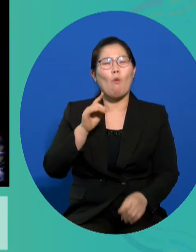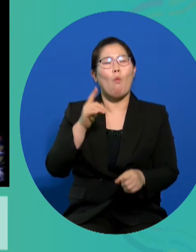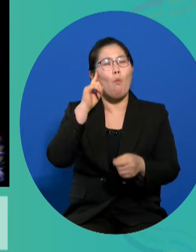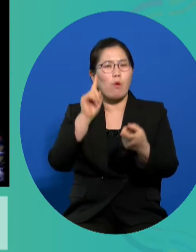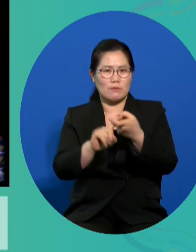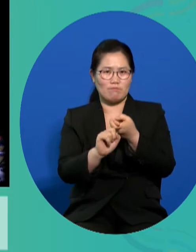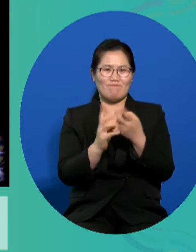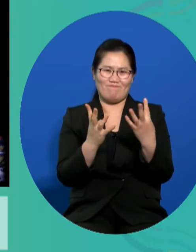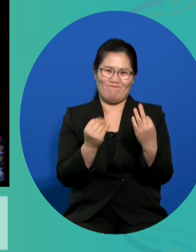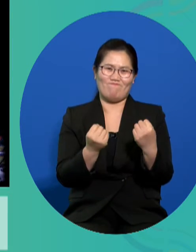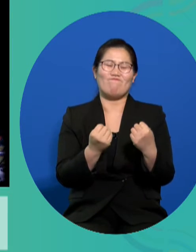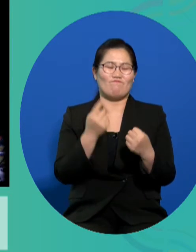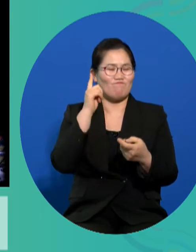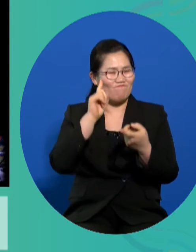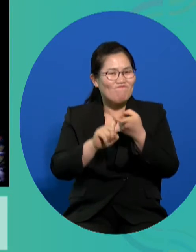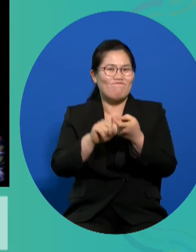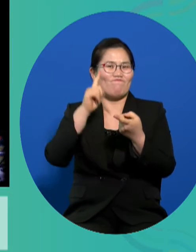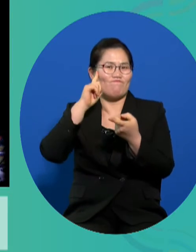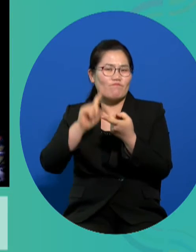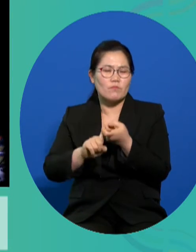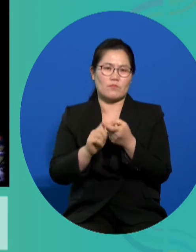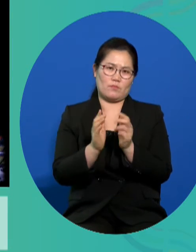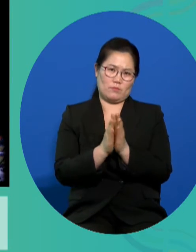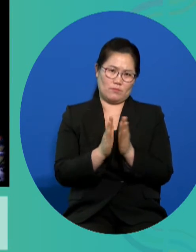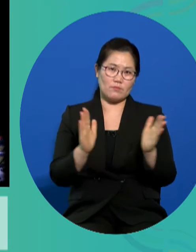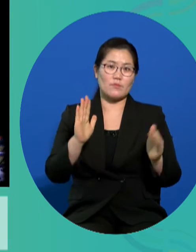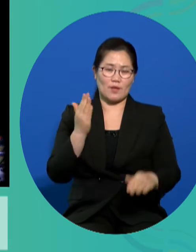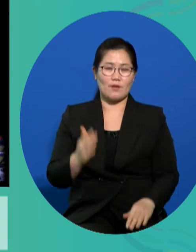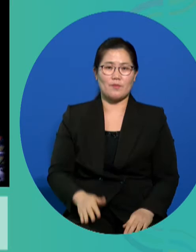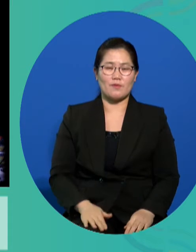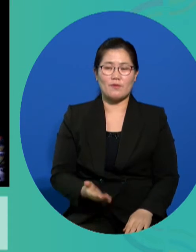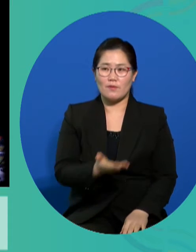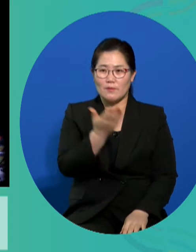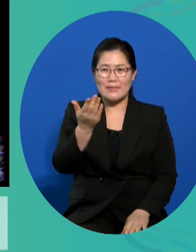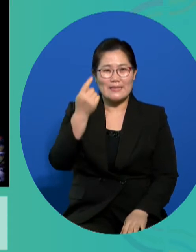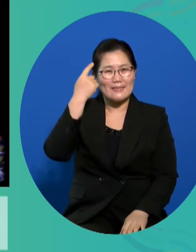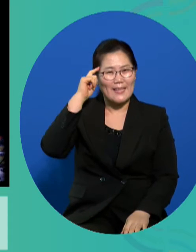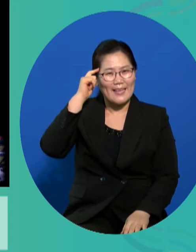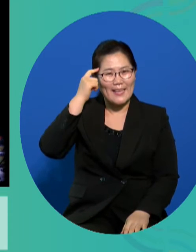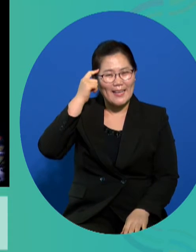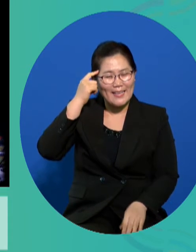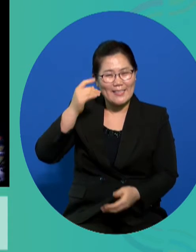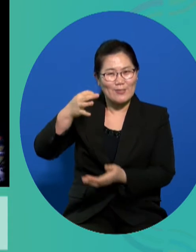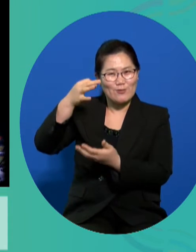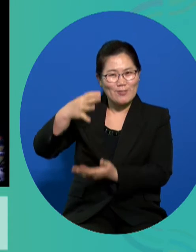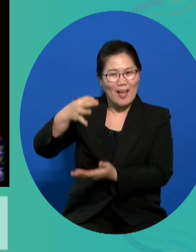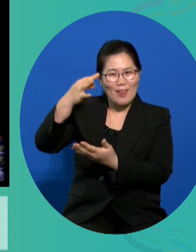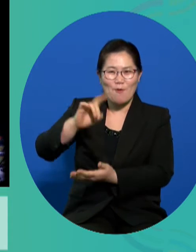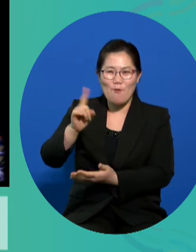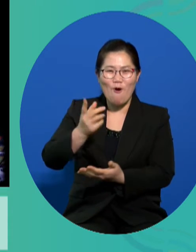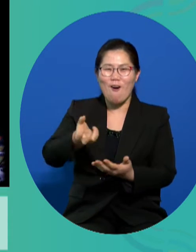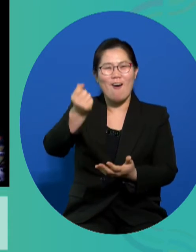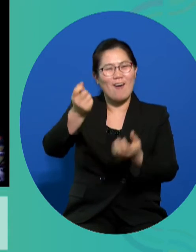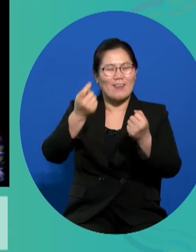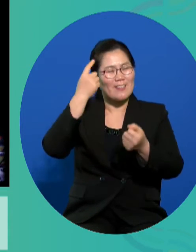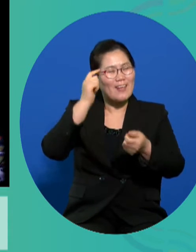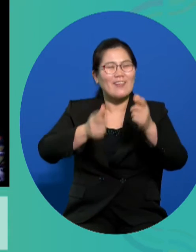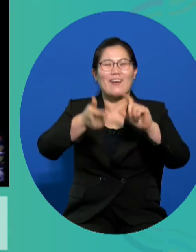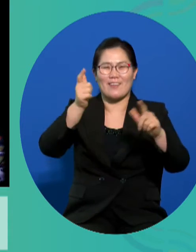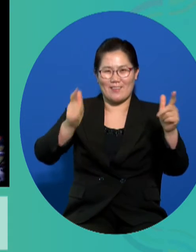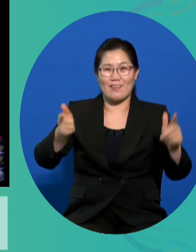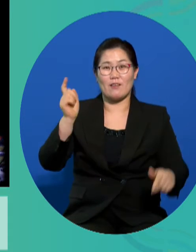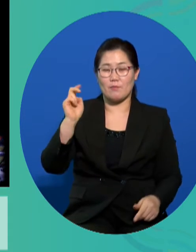각자 가지고 있는 레거시에 대한 이야기는 다 다를 겁니다. 사실 레거시 이야기하면은 또 헤리테이지도 있습니다. 우리가